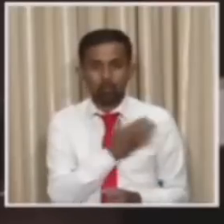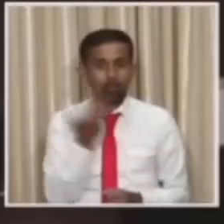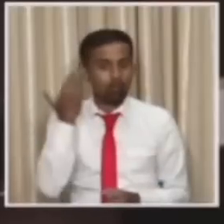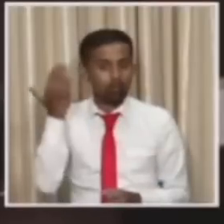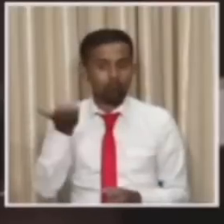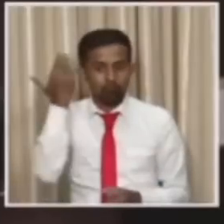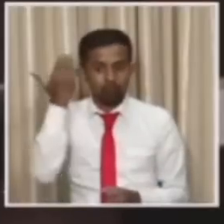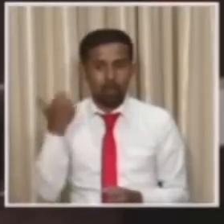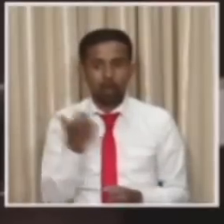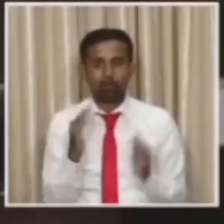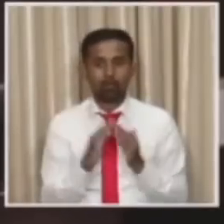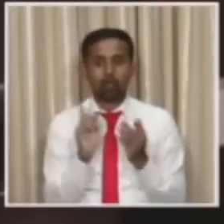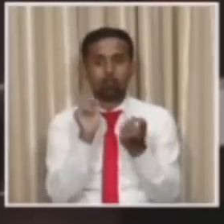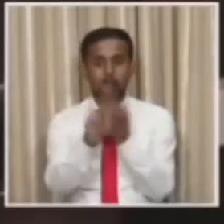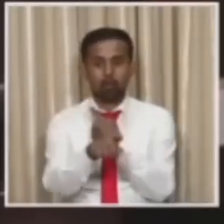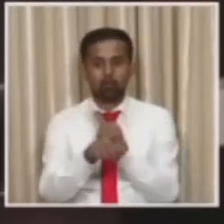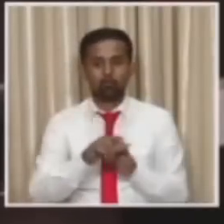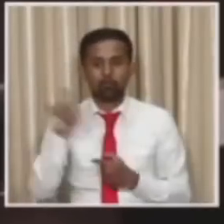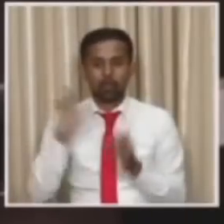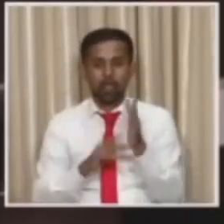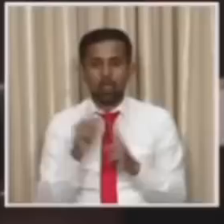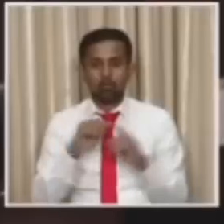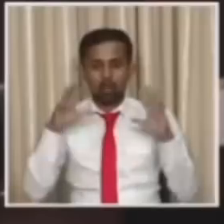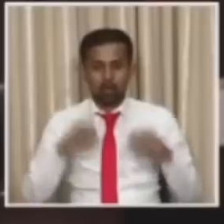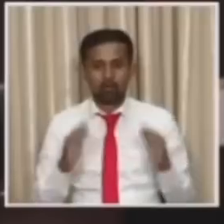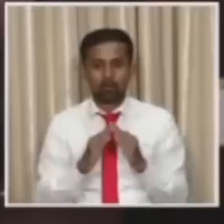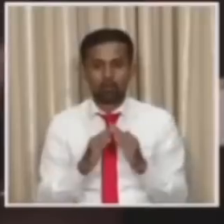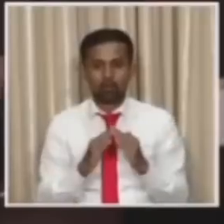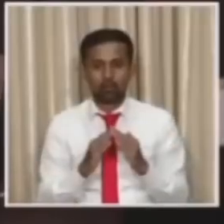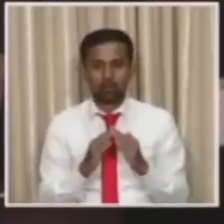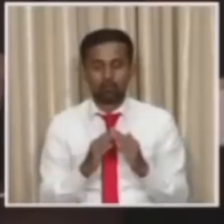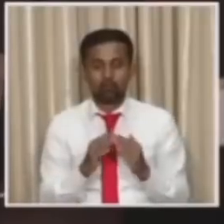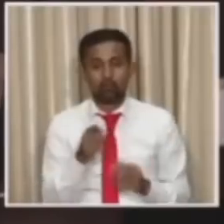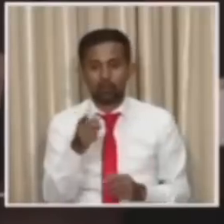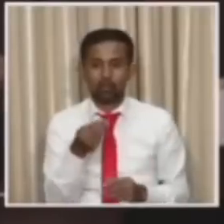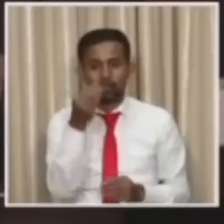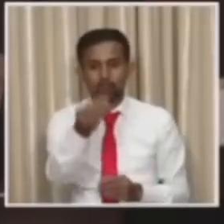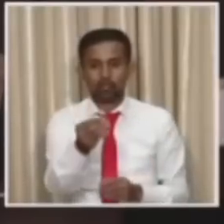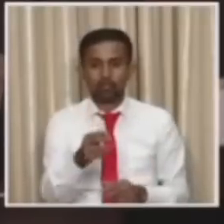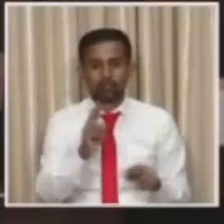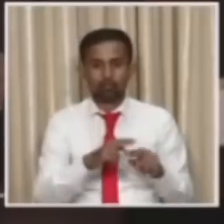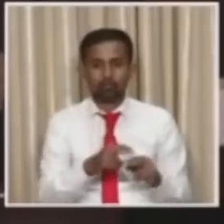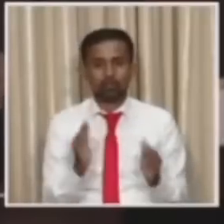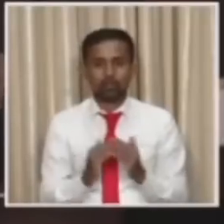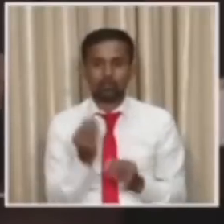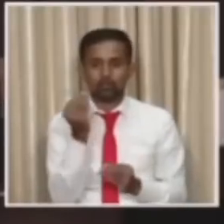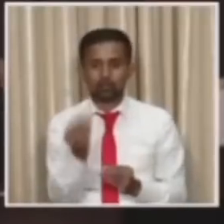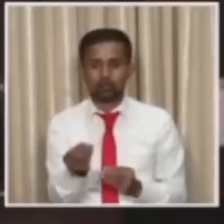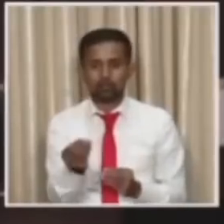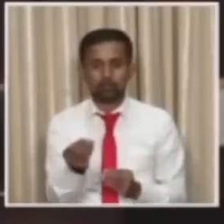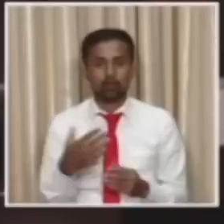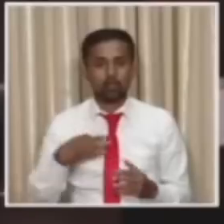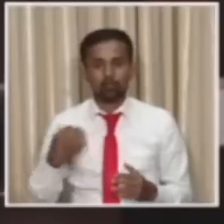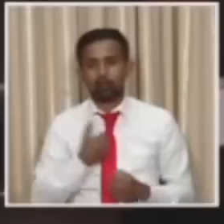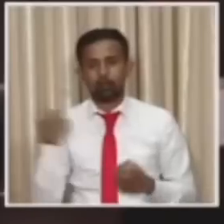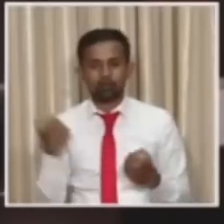නිසා අලුත් ගෙදරක් දෙනවා විදේශ කටයුතු අමාත්‍යංශයයි ගෙදරක් එයා දෙයි මොකද එයාගේ ක්ලයන්ට්නේ එයාගේ ක්ලයන්ට් එයා දෙයි ගෙදර. ගෙදරක් නෑ ඇඳගින ඇඳුමත්